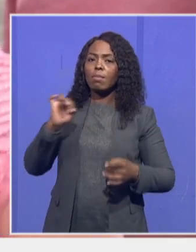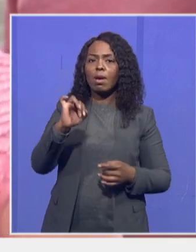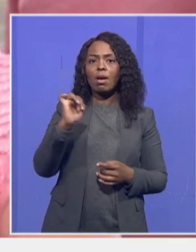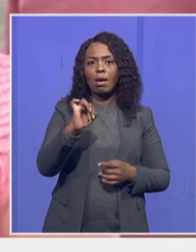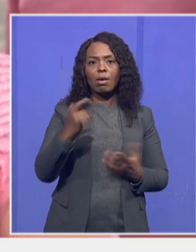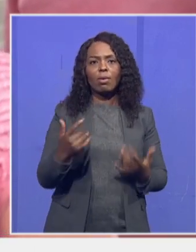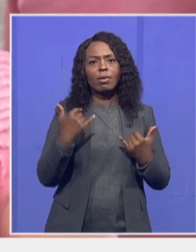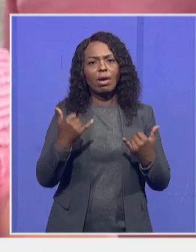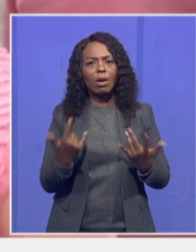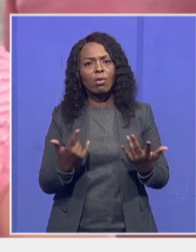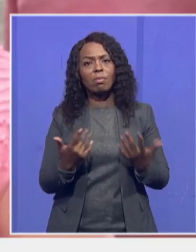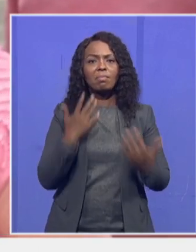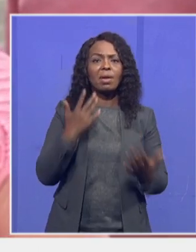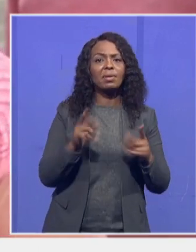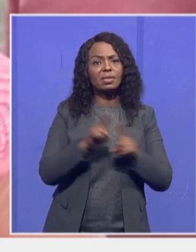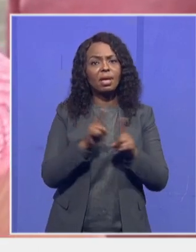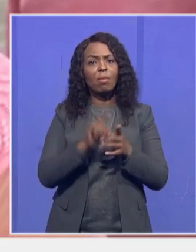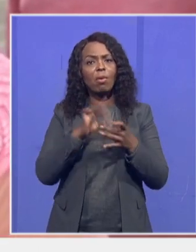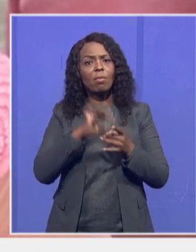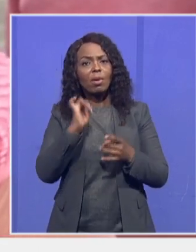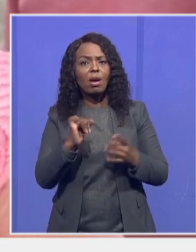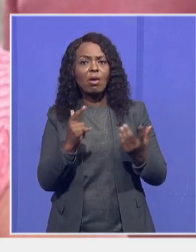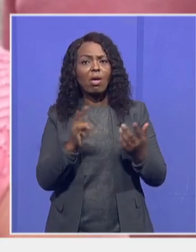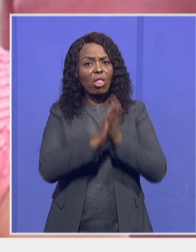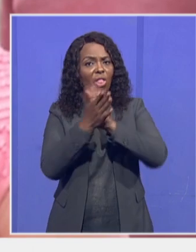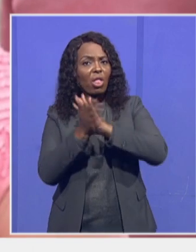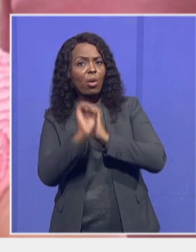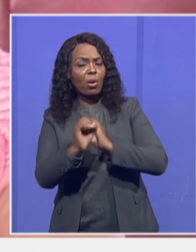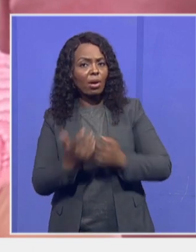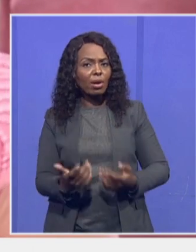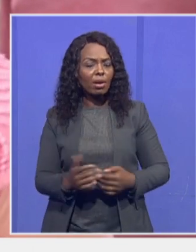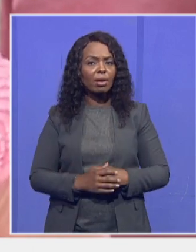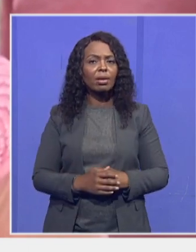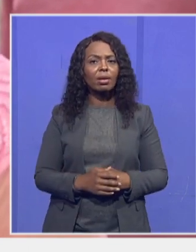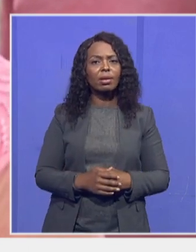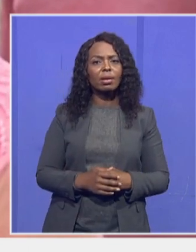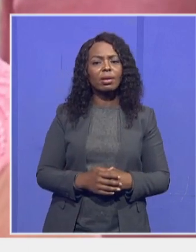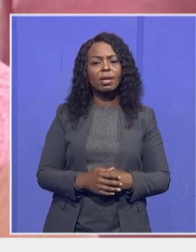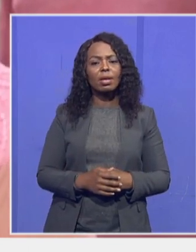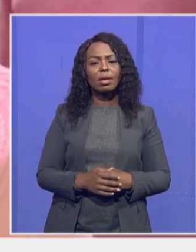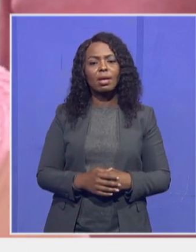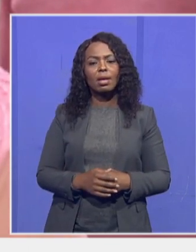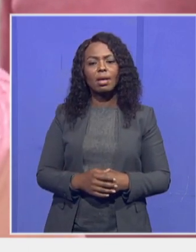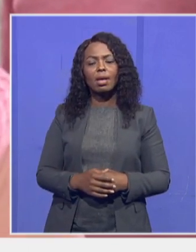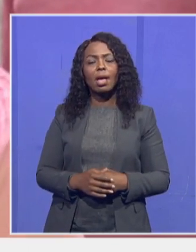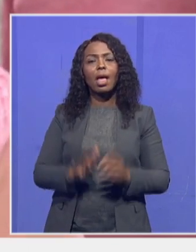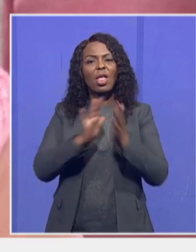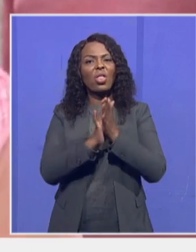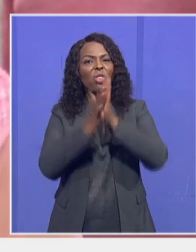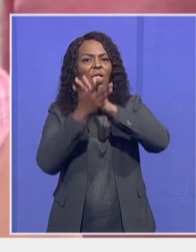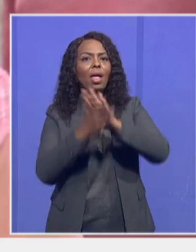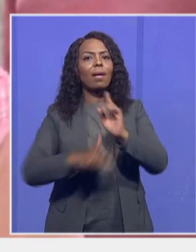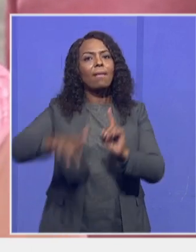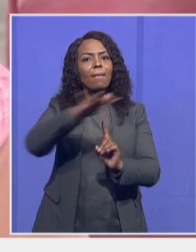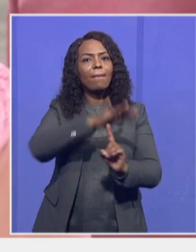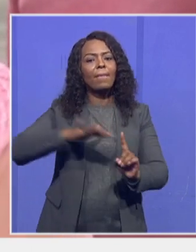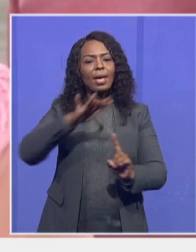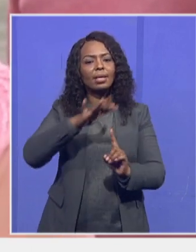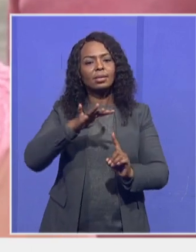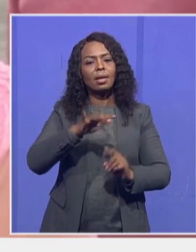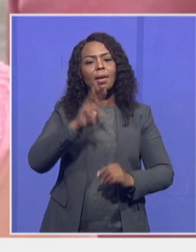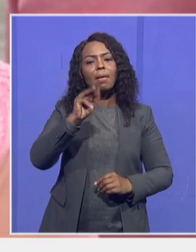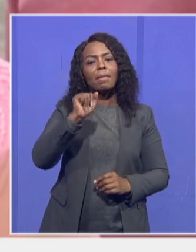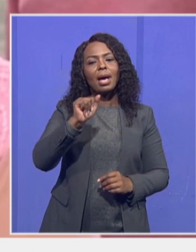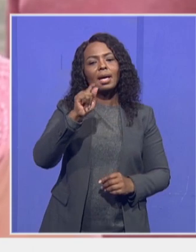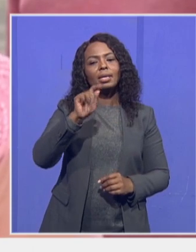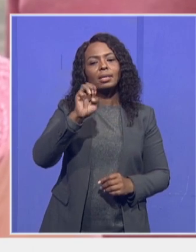uma kunje ngiyacabanga ukuthi nasemakhaya mhlambe kumoshakele azikho indawo la ohlala ngakhona uZulu seyimoshakele. Indawo engizwile ngathi zimoshakele koMatiwane